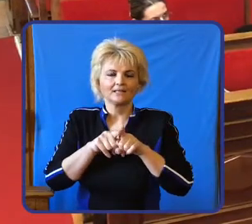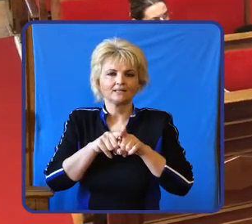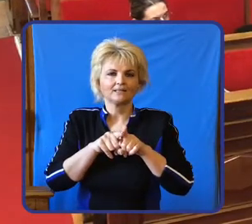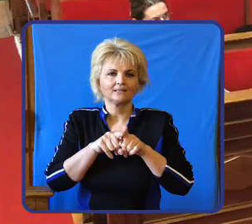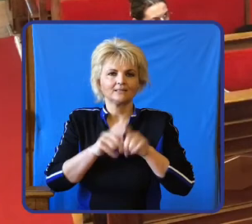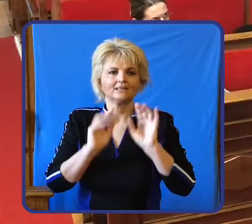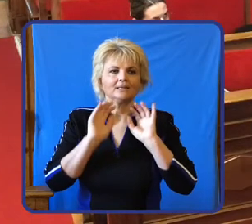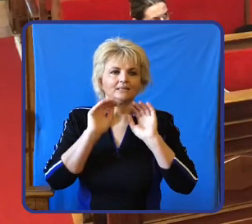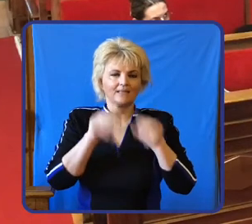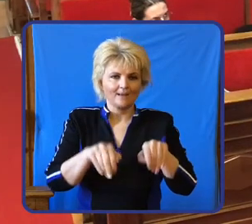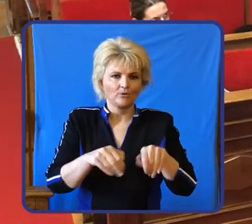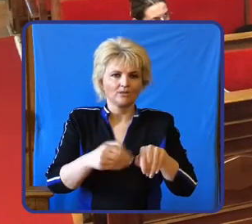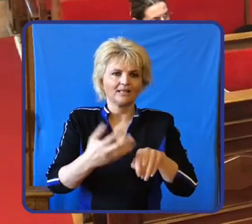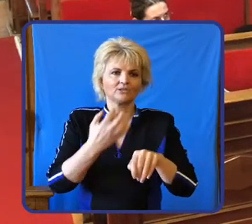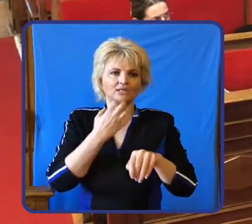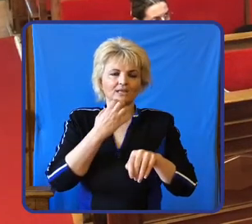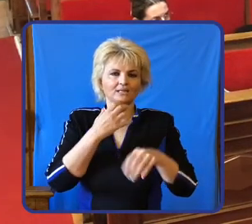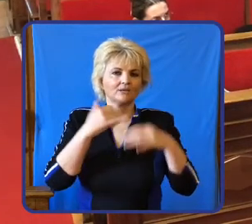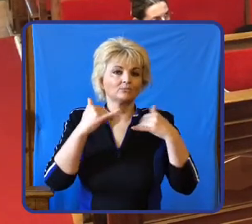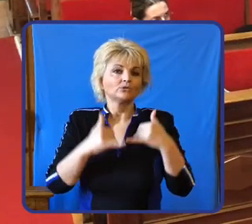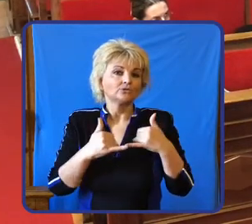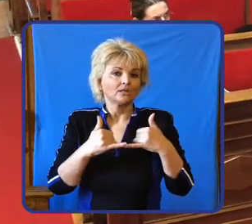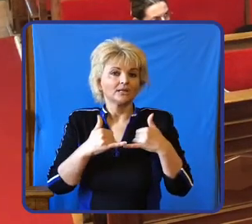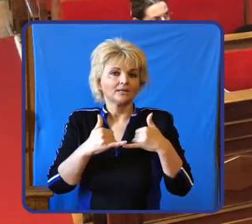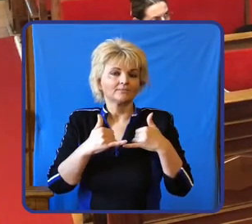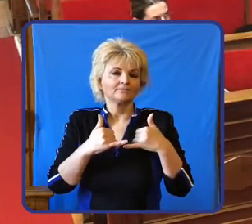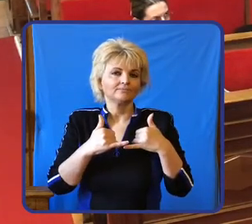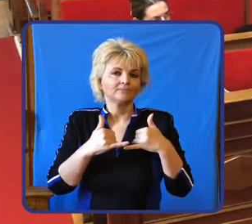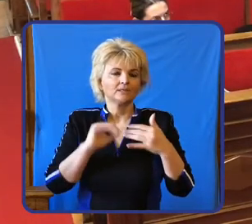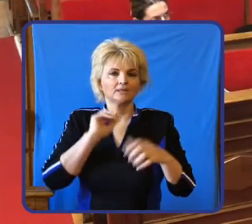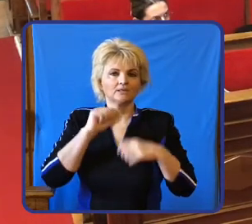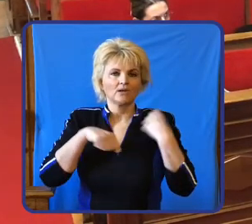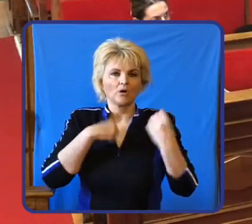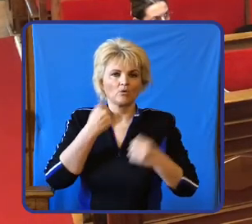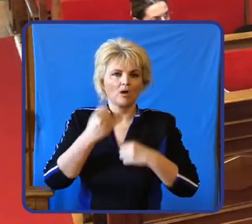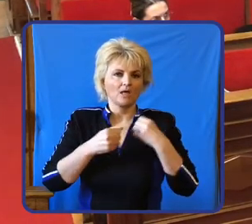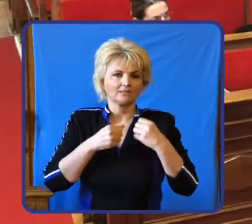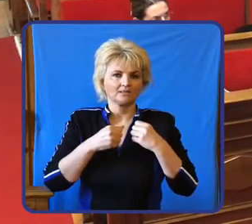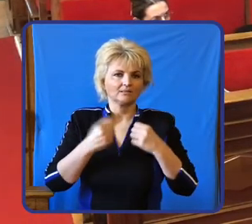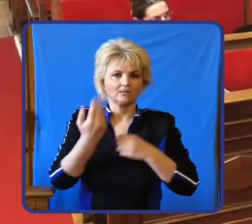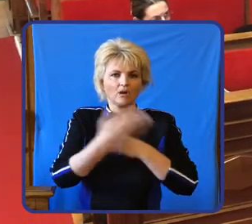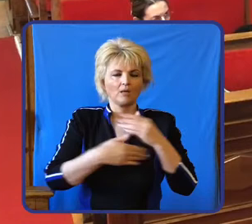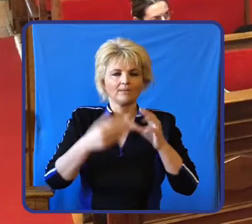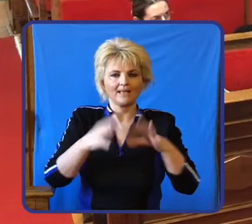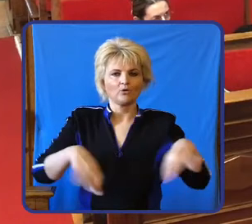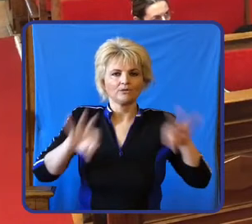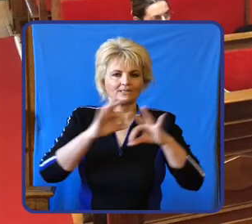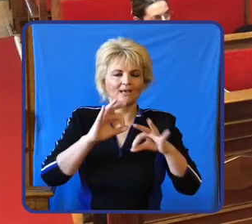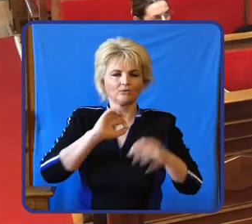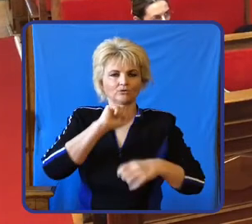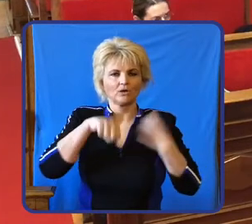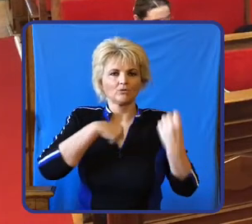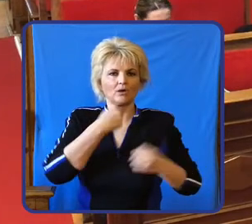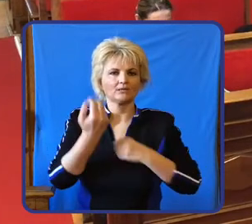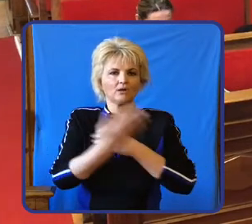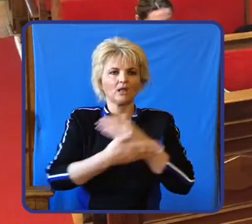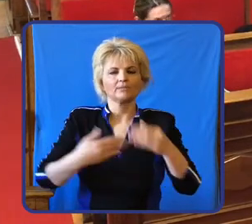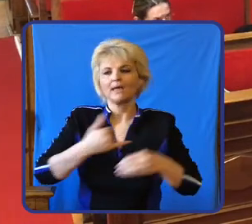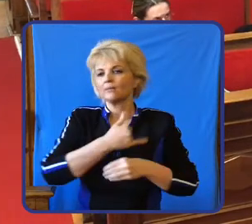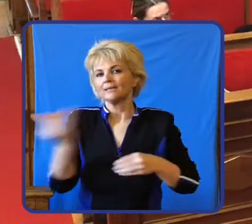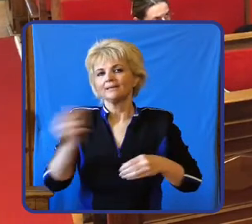mértékű támogatási igényt, a jelenlegi gyakorlat szerint, országos gyakorlat szerint